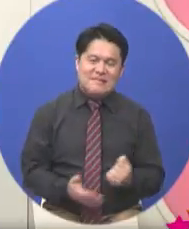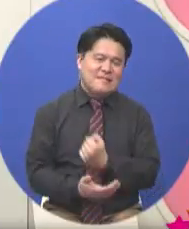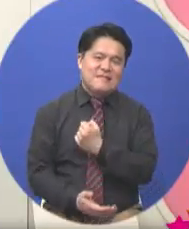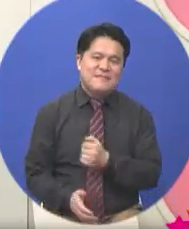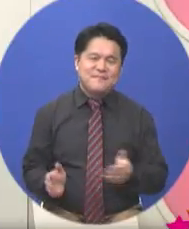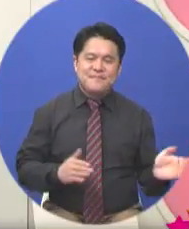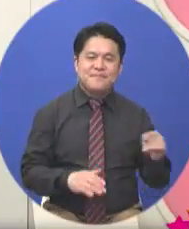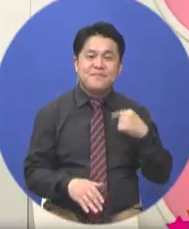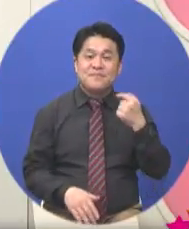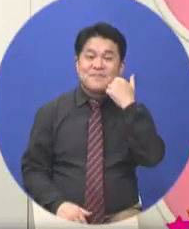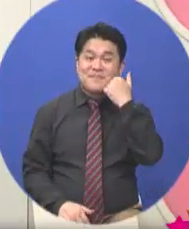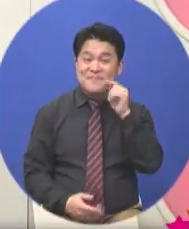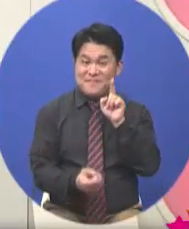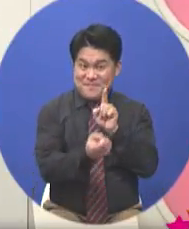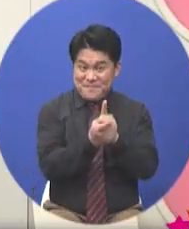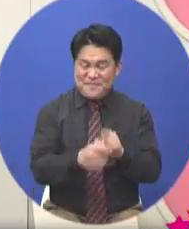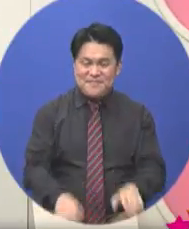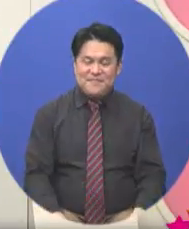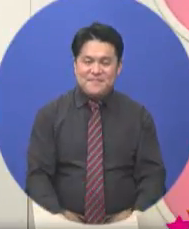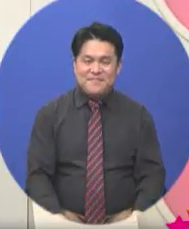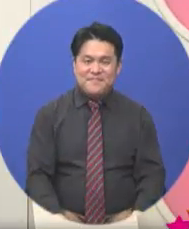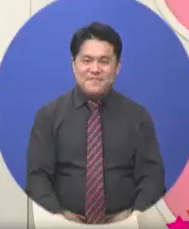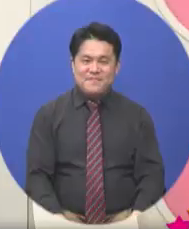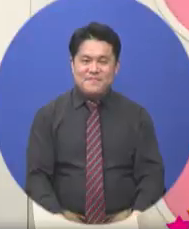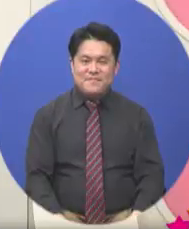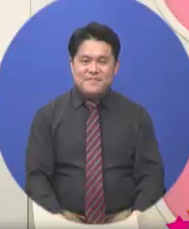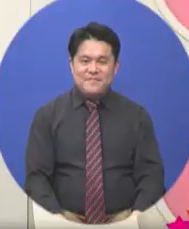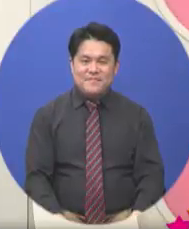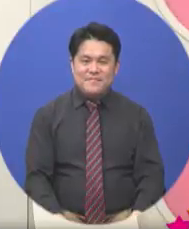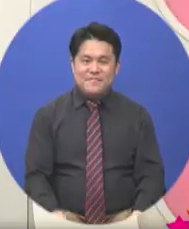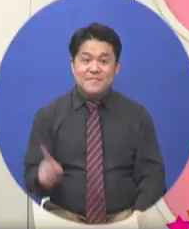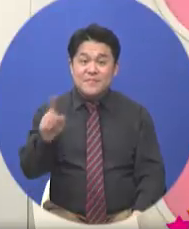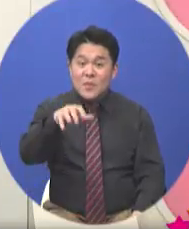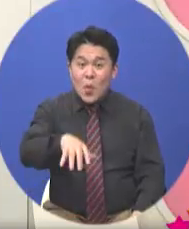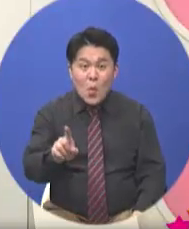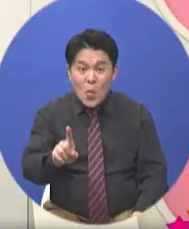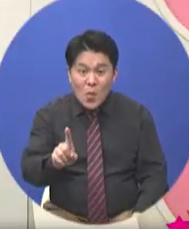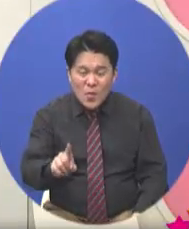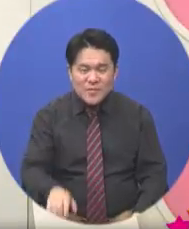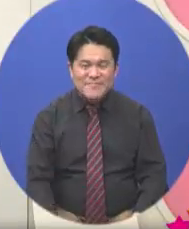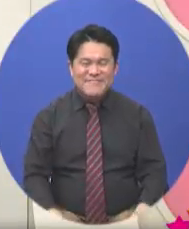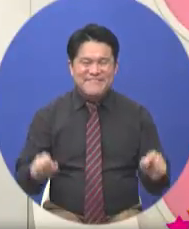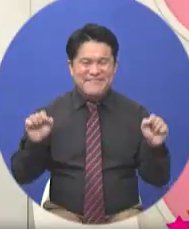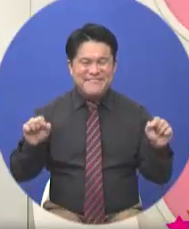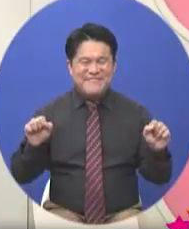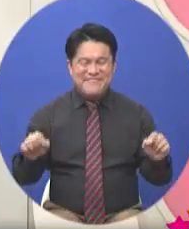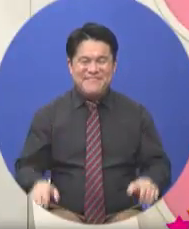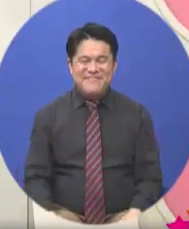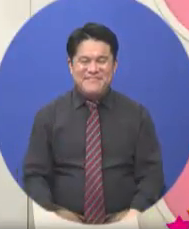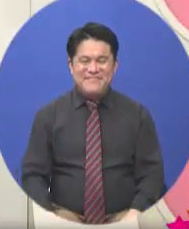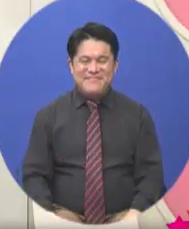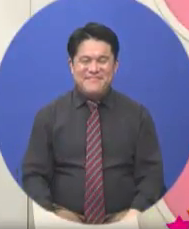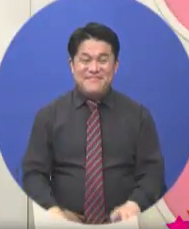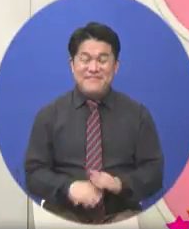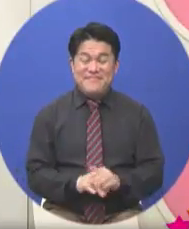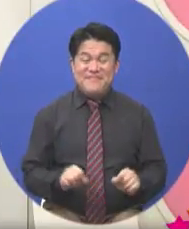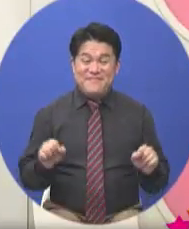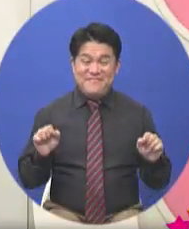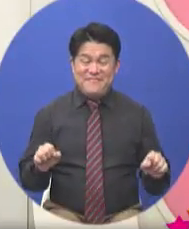좋습니다. 아쉽다. 자 다음 참가자 만나보러 자 전국 팔도 어디로 갈까요? 네. 안녕하세요.